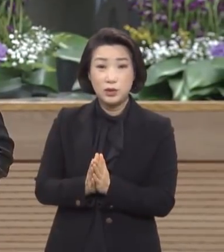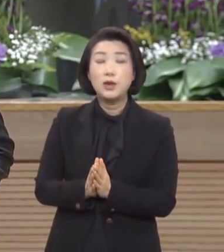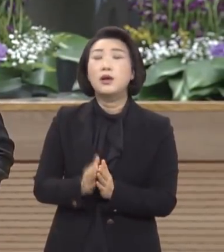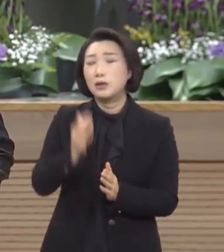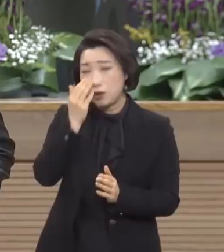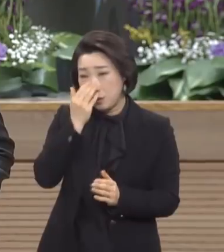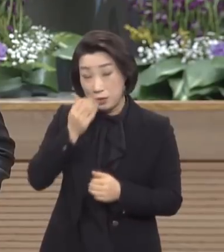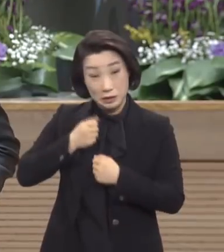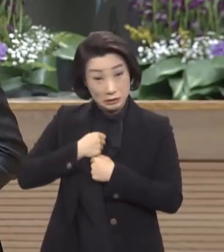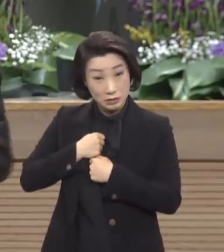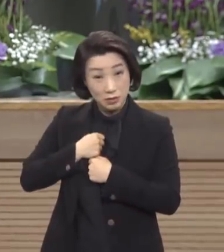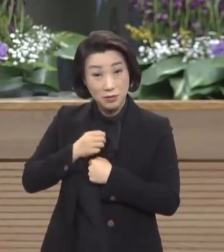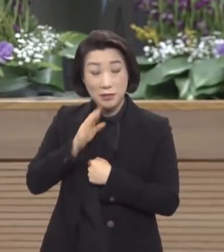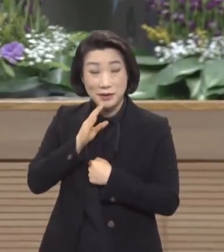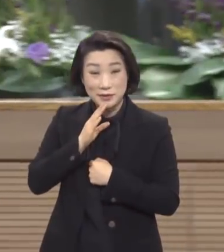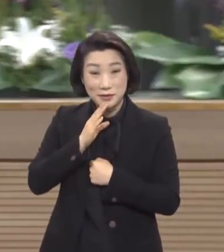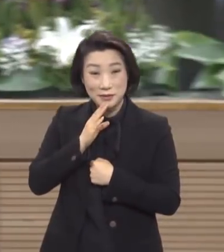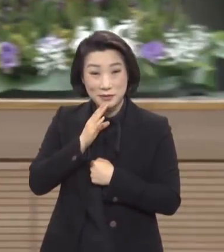겸손하게 지키는데